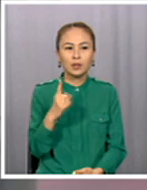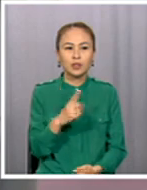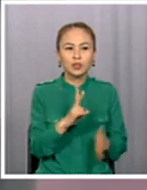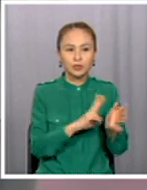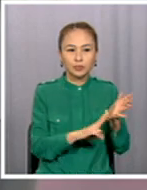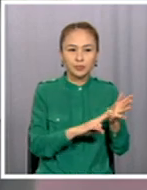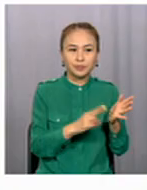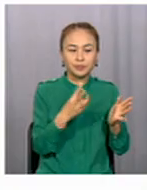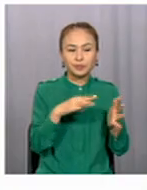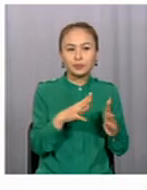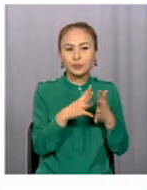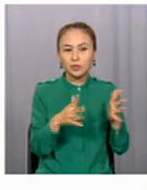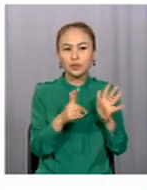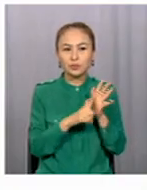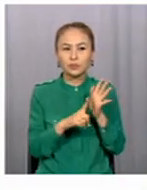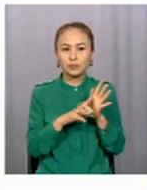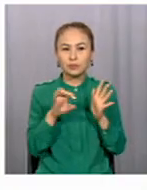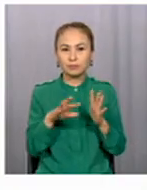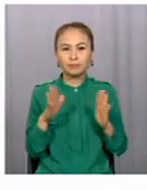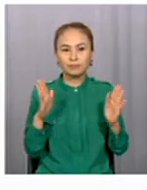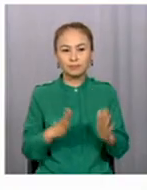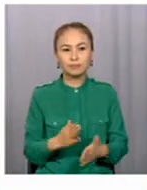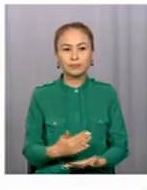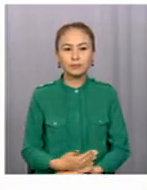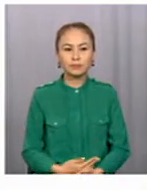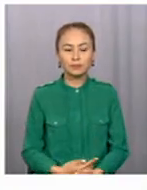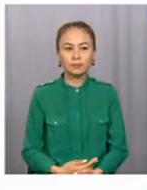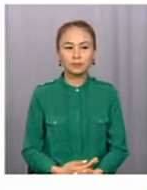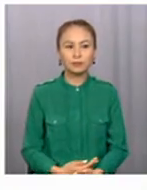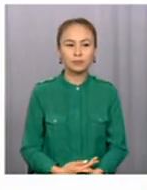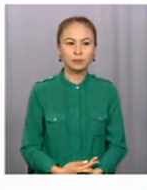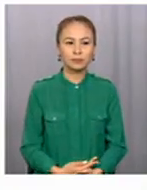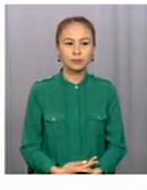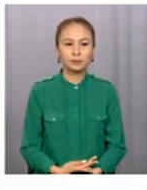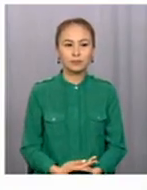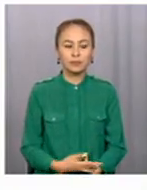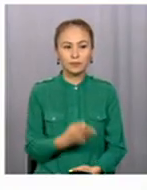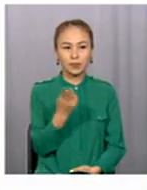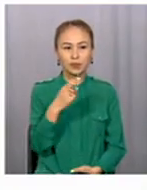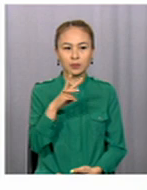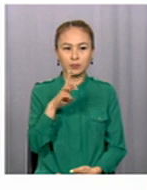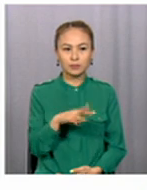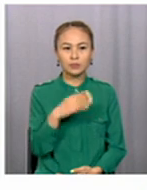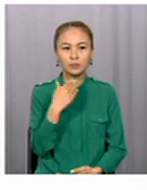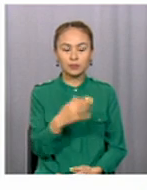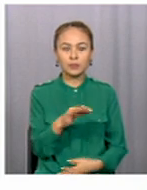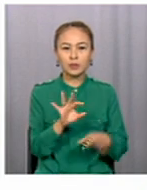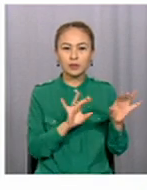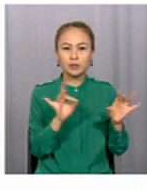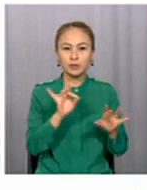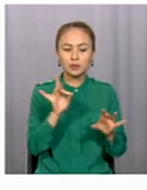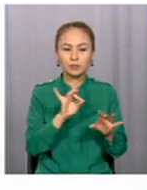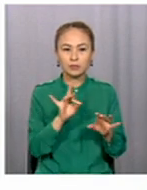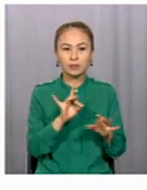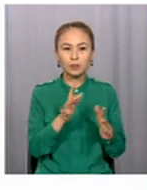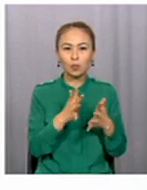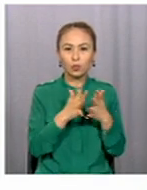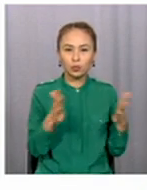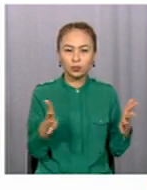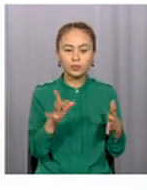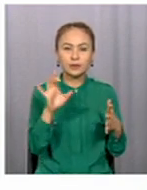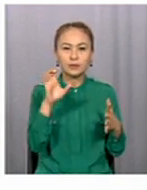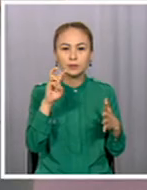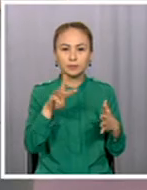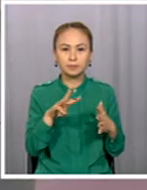дециметр 70 сантиметрден артық? Дұрыс айтасындар, дециметр өлшем бірлігі сантиметр өлшем бірлігінен